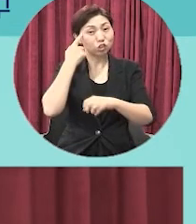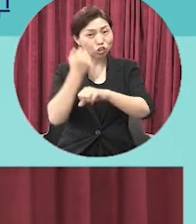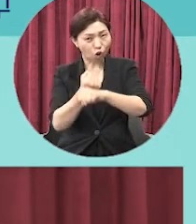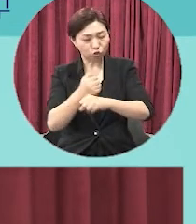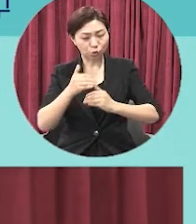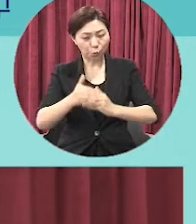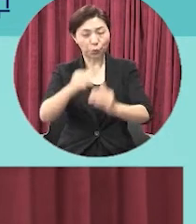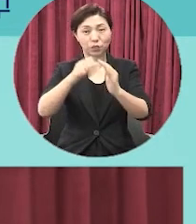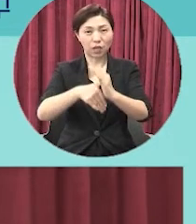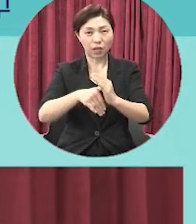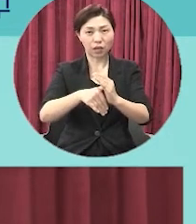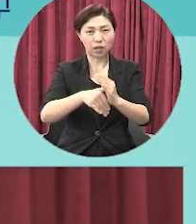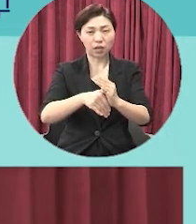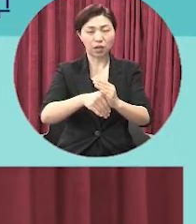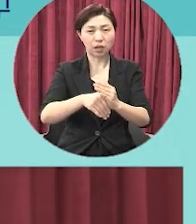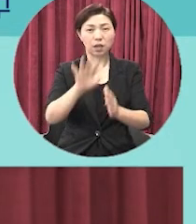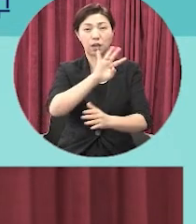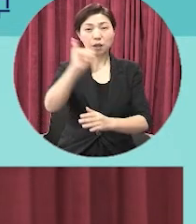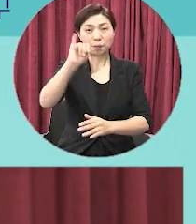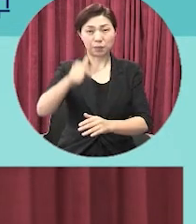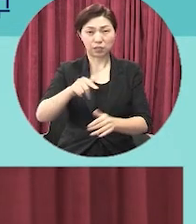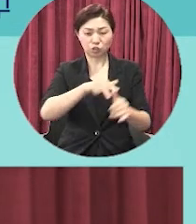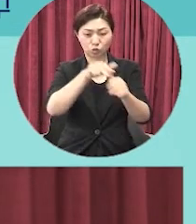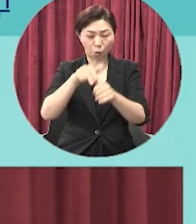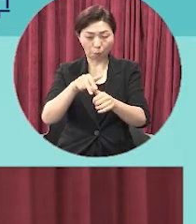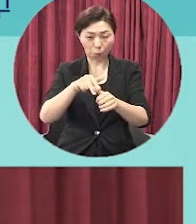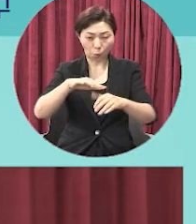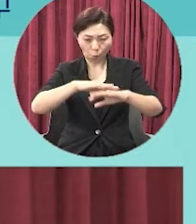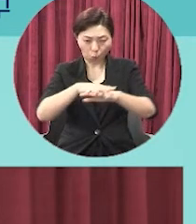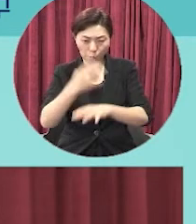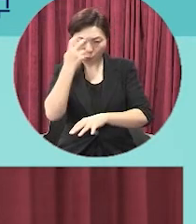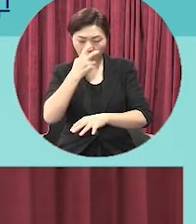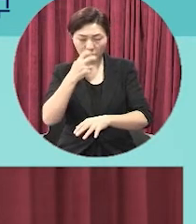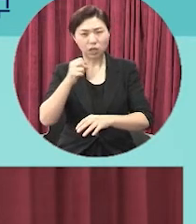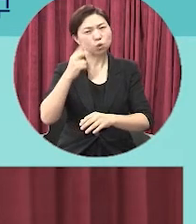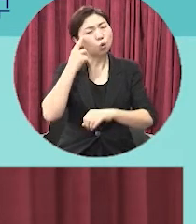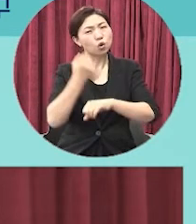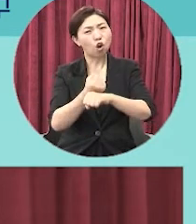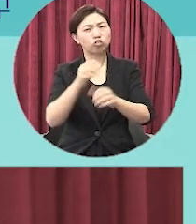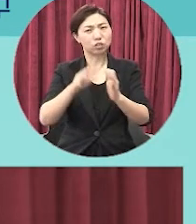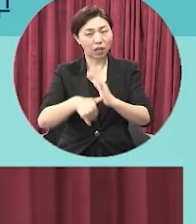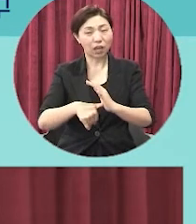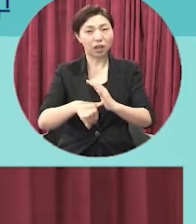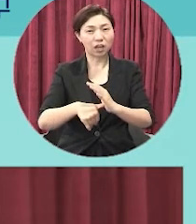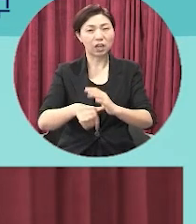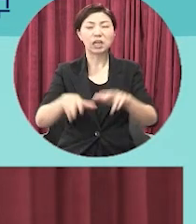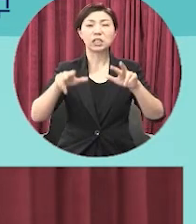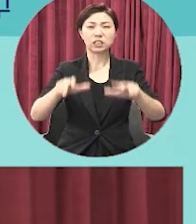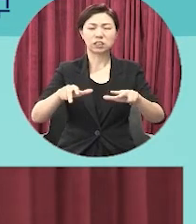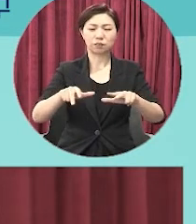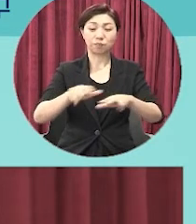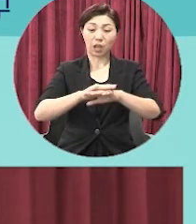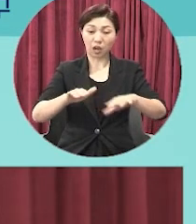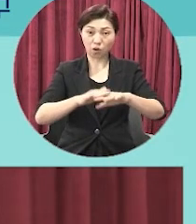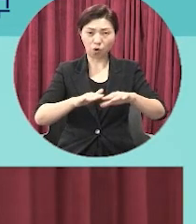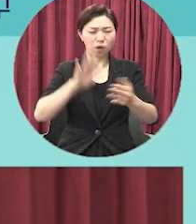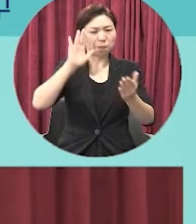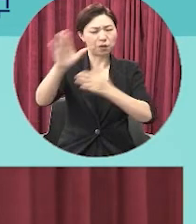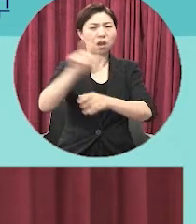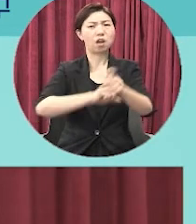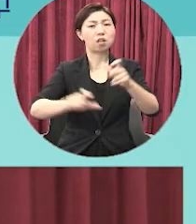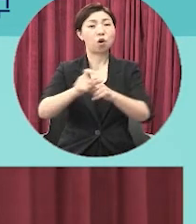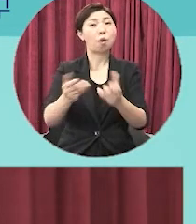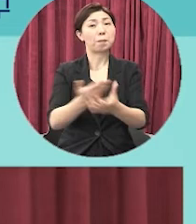관리 등은 실제 적용 하실분 지금 황제 중 해결을 하면 정도 미래 좀 더 발전할 수 있겠다